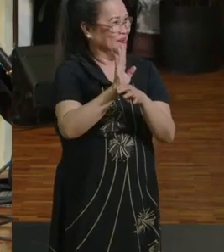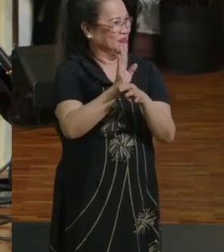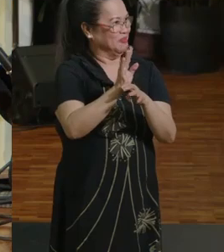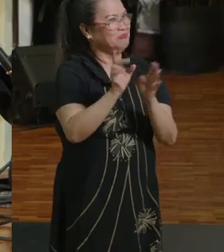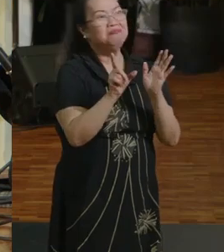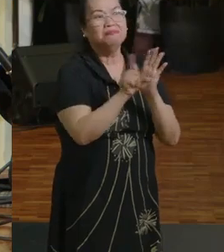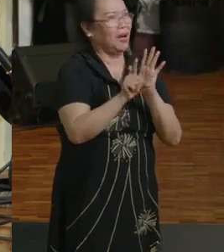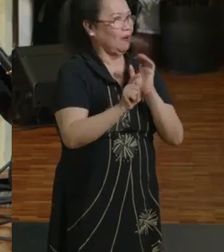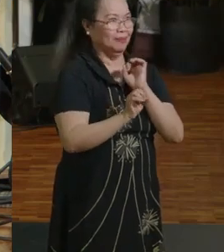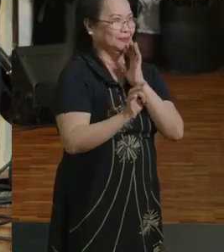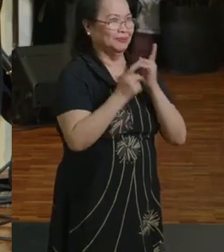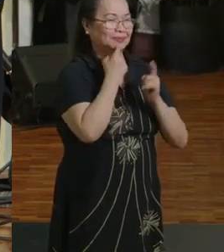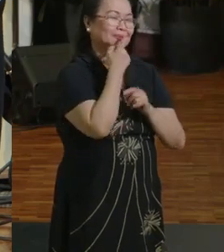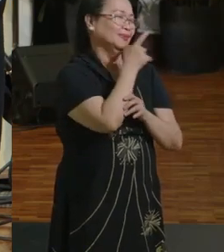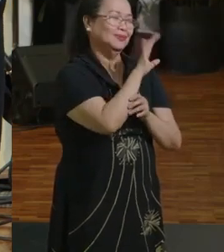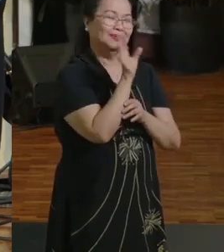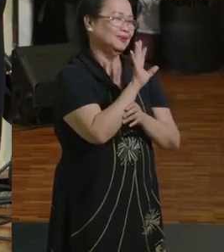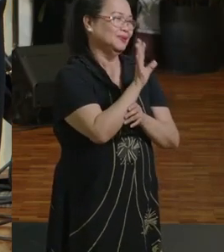Nakakatakot pala.